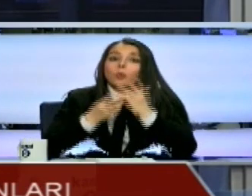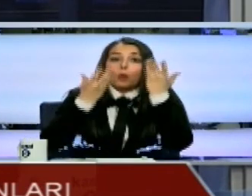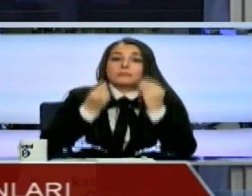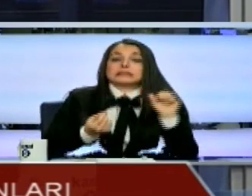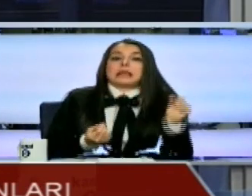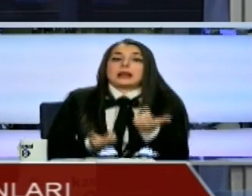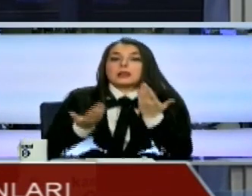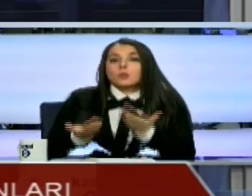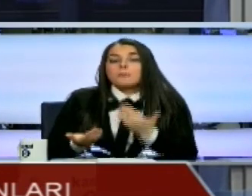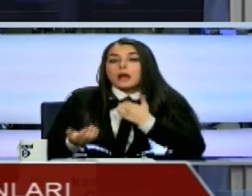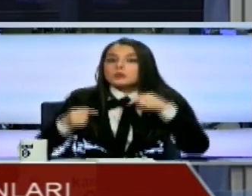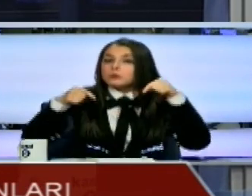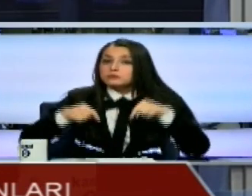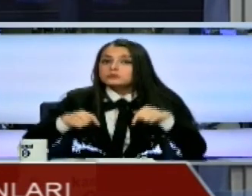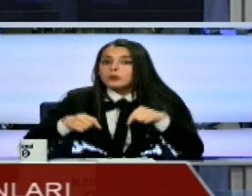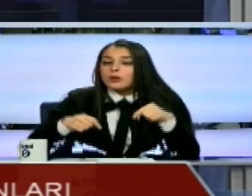gerekiyor. Ben de burada